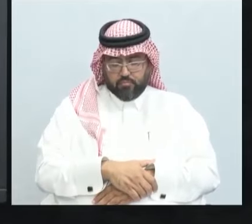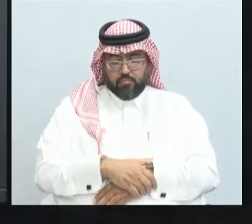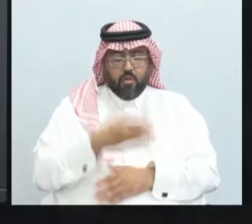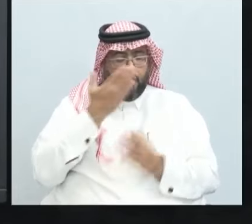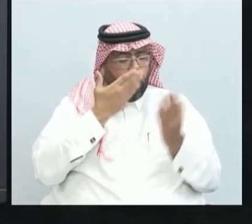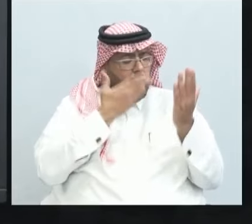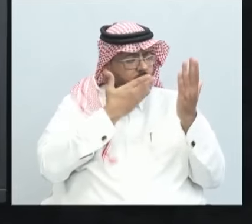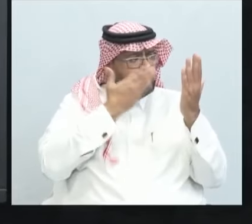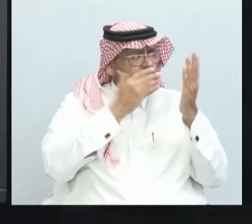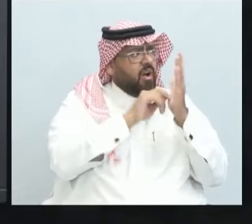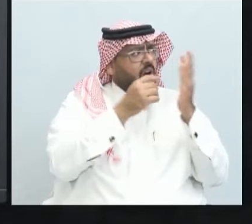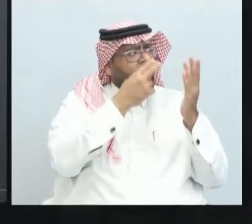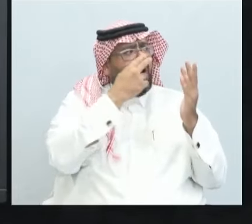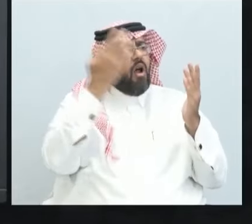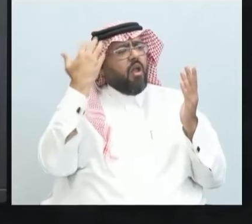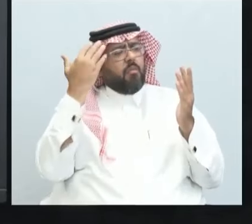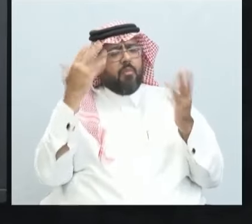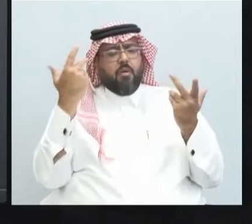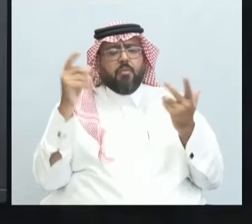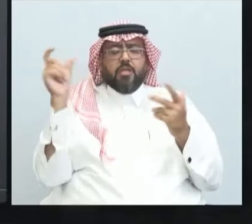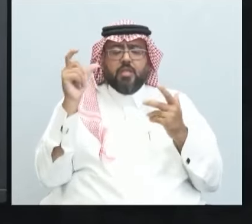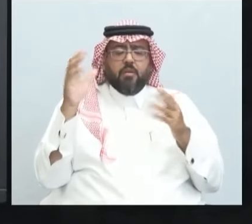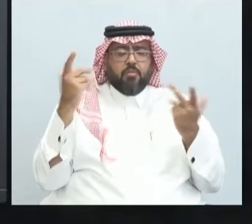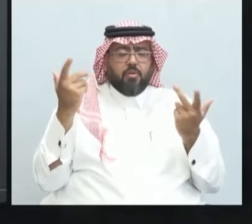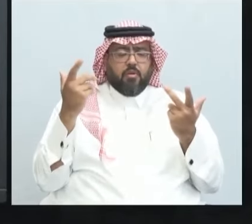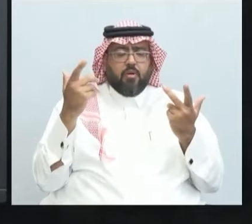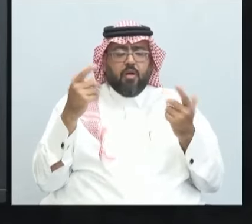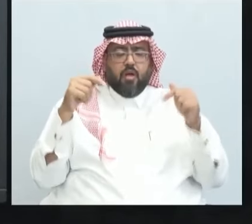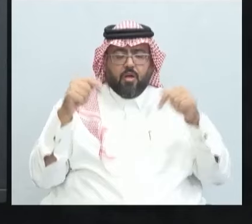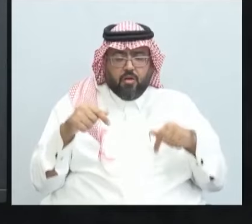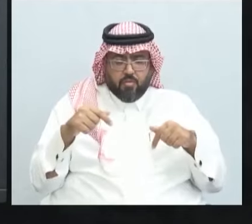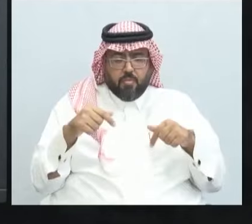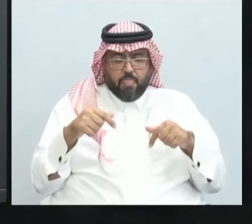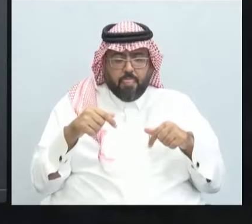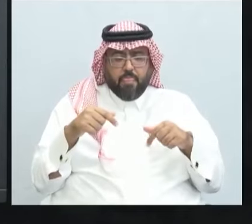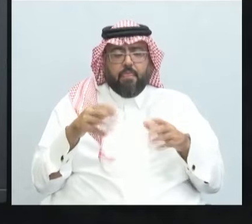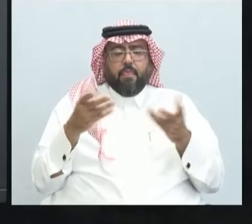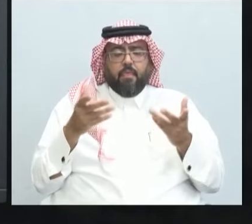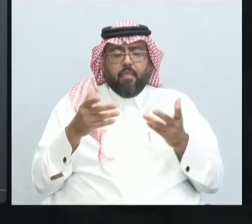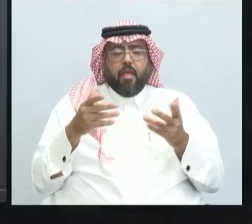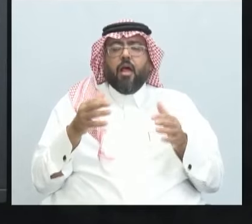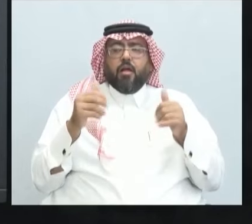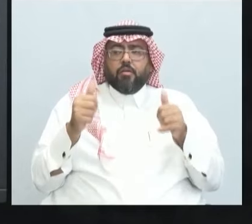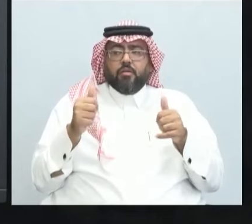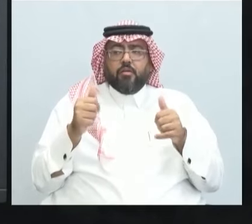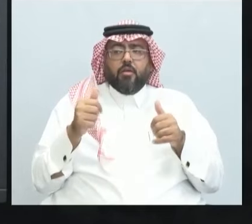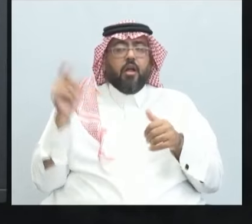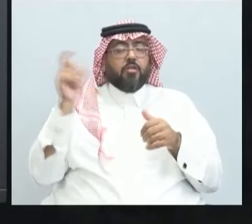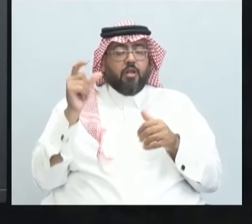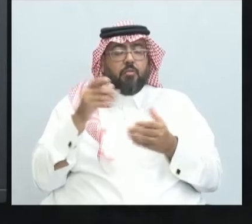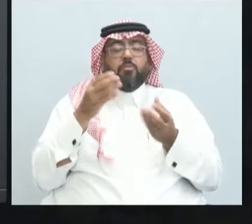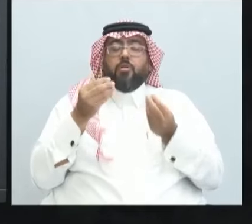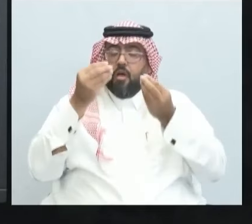عن حال العرب قبل الاسلام هل كل اخلاقهم سيئه هل لديهم اخلاق حسنه وحميده بدليل ان الاسلام جاء